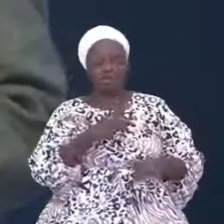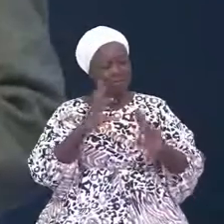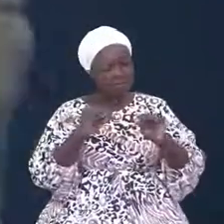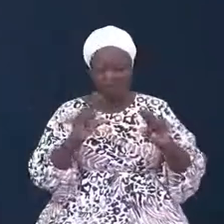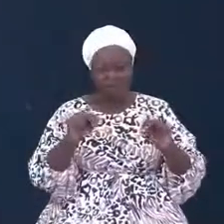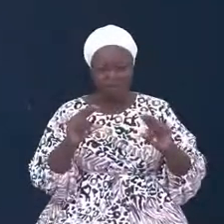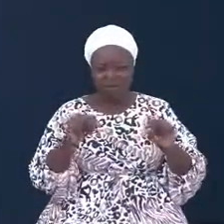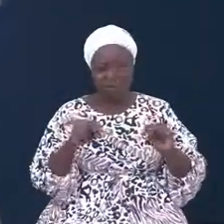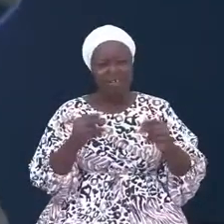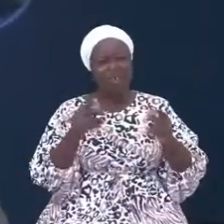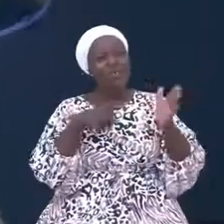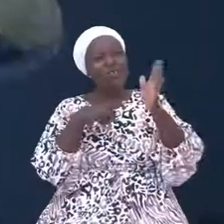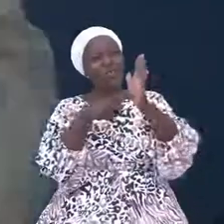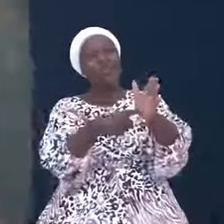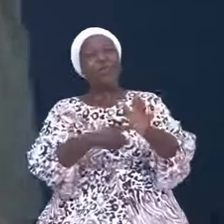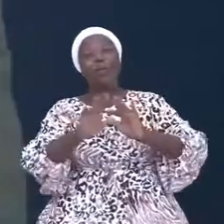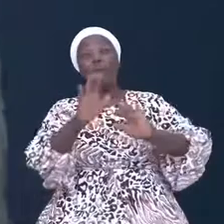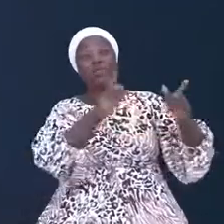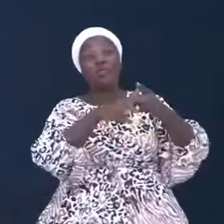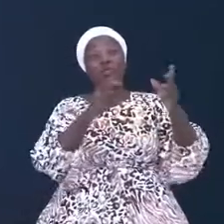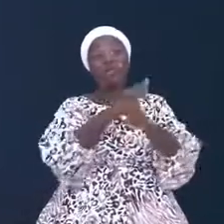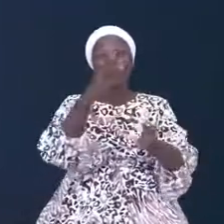Aie pitié de nous.